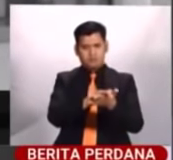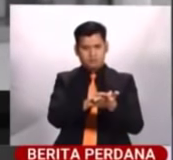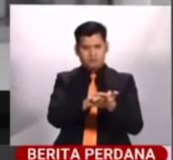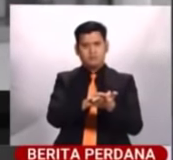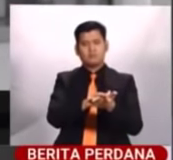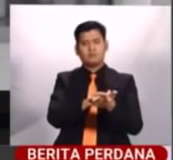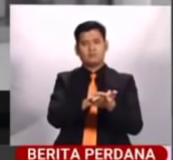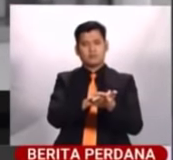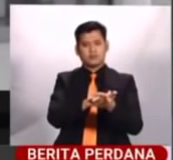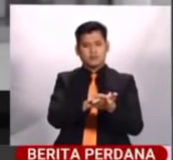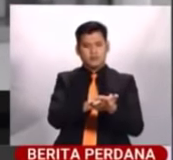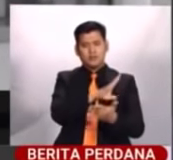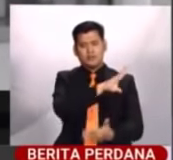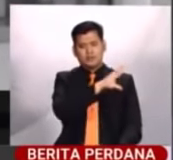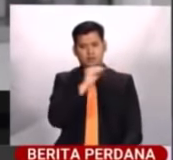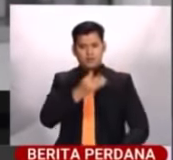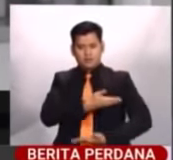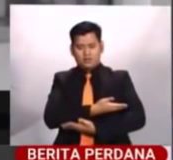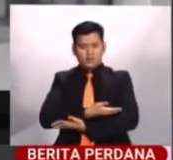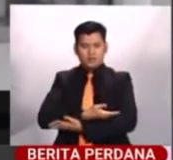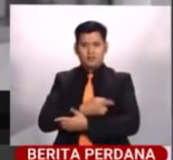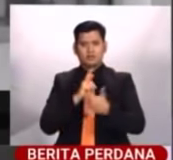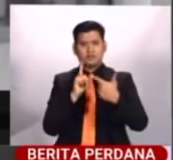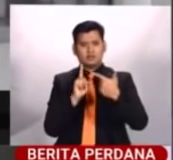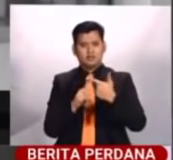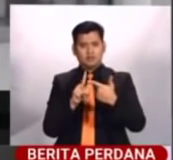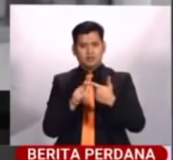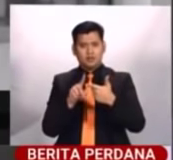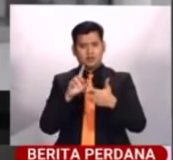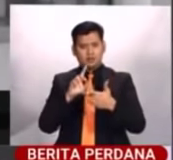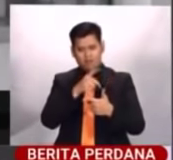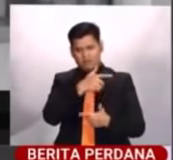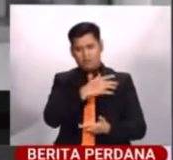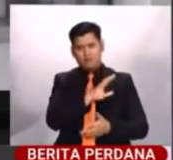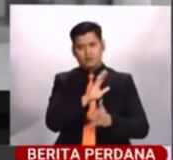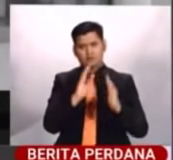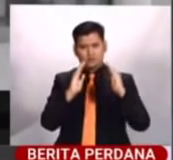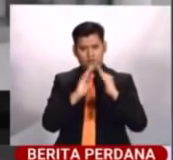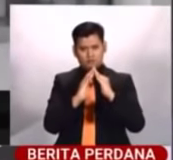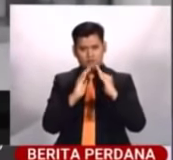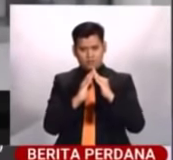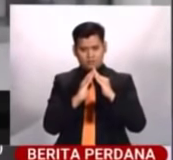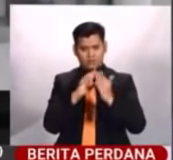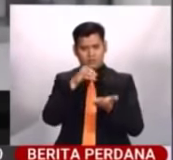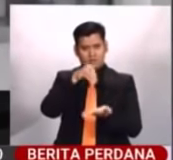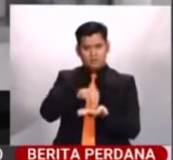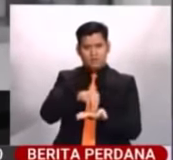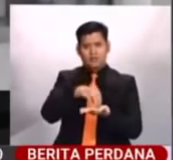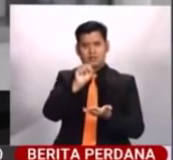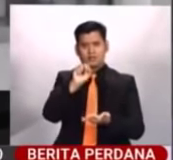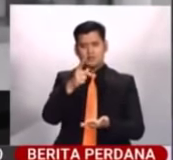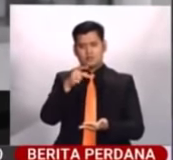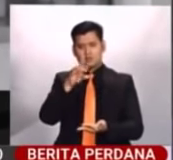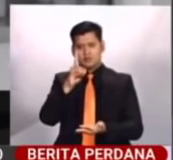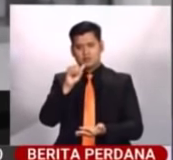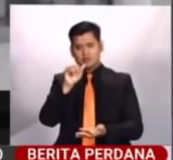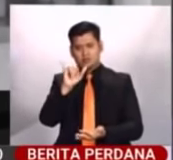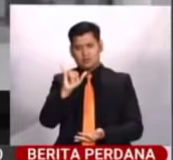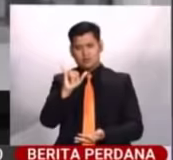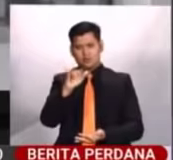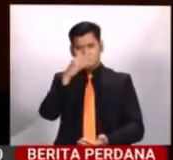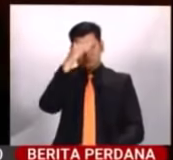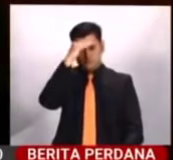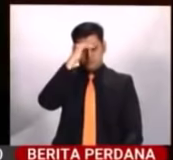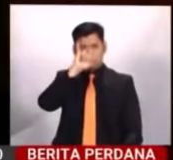Sulaiman Unku Aziz dan anak bongsunya Unku Nur Muhammad Daniel di kediamannya di Taman Skudai Baru, Johor Baru. Unku